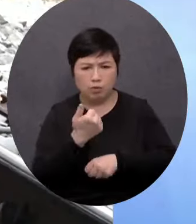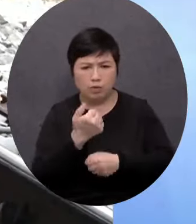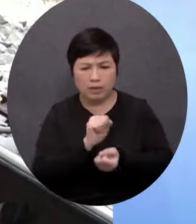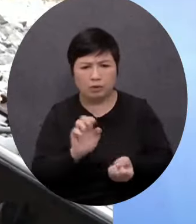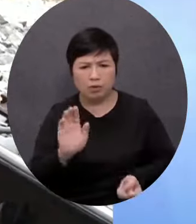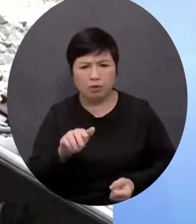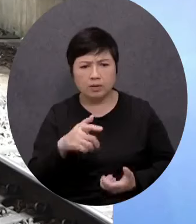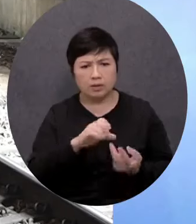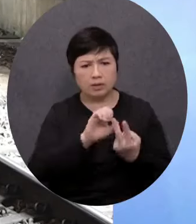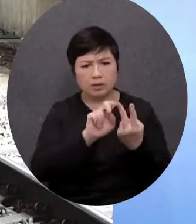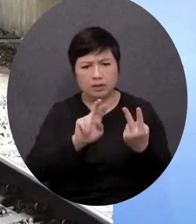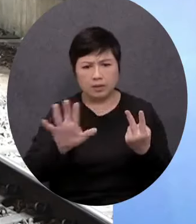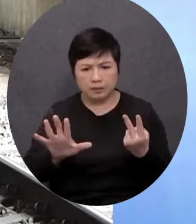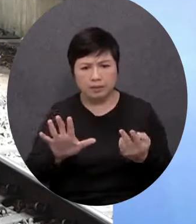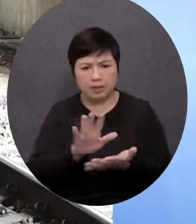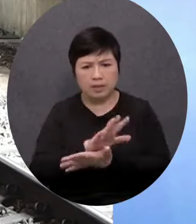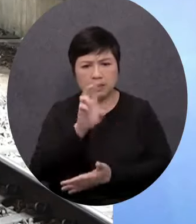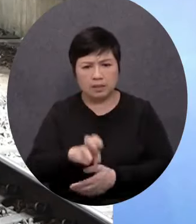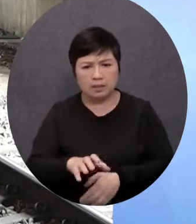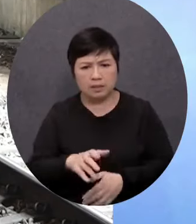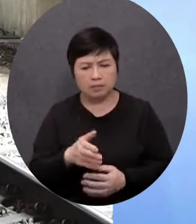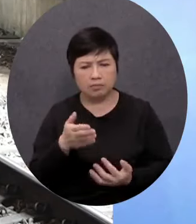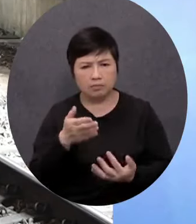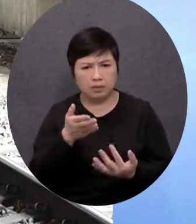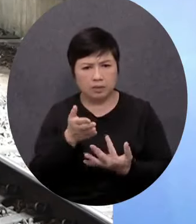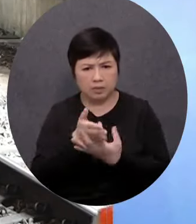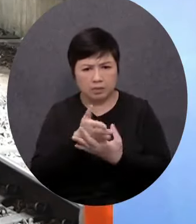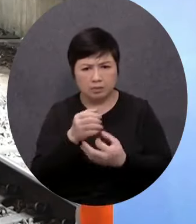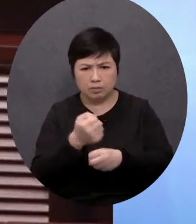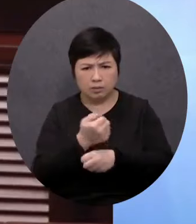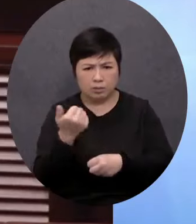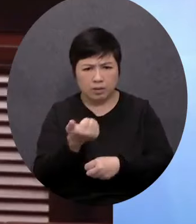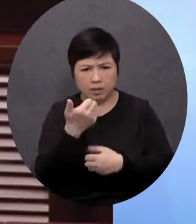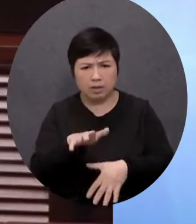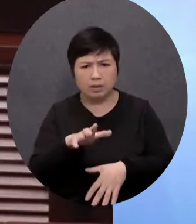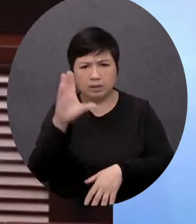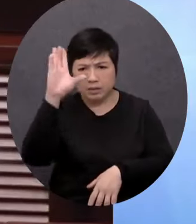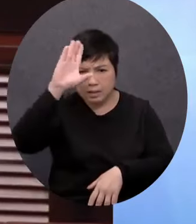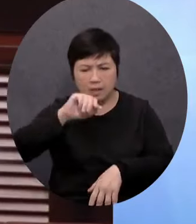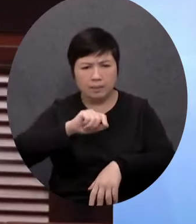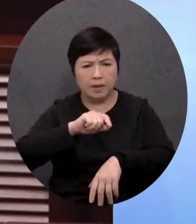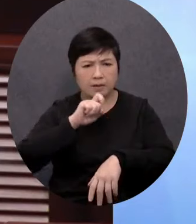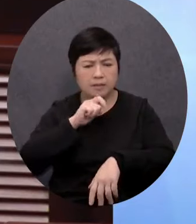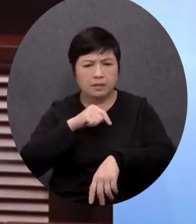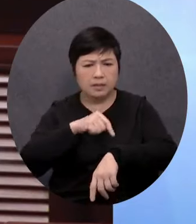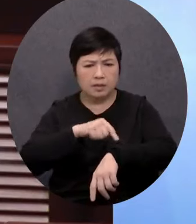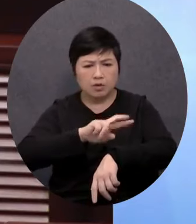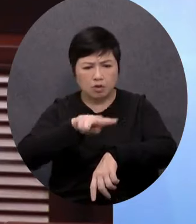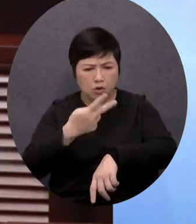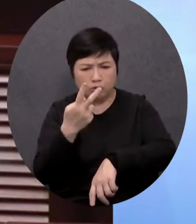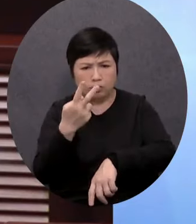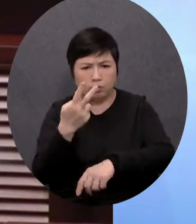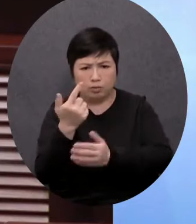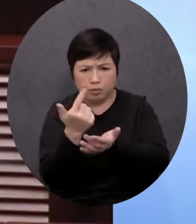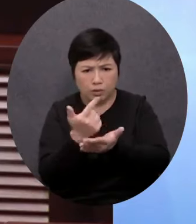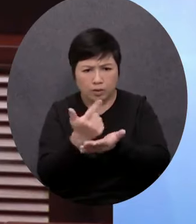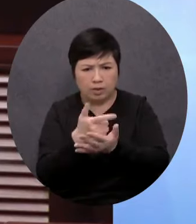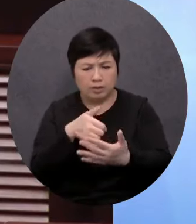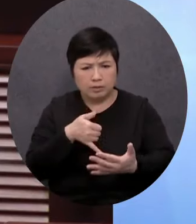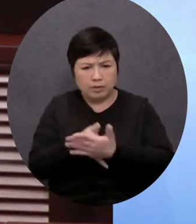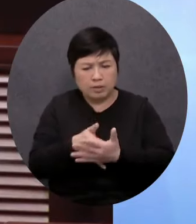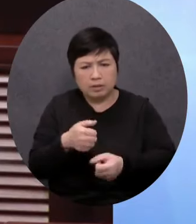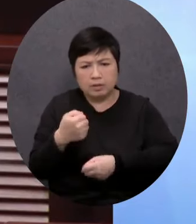令到你2025年年底前先爭取完成的時候，係咪就因為夜晚黑的黃金兩小時窒窒礙咗